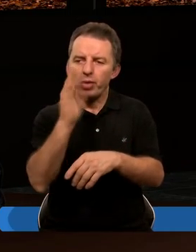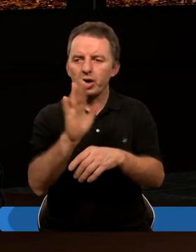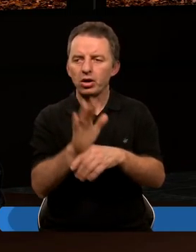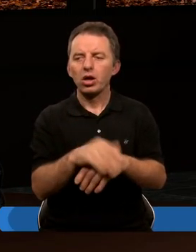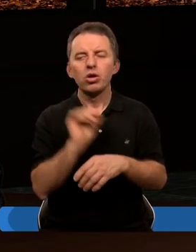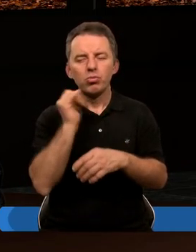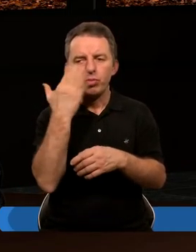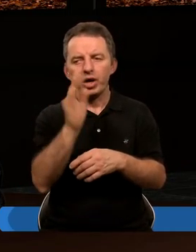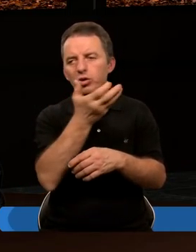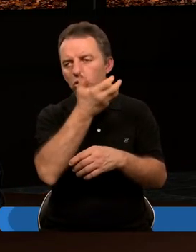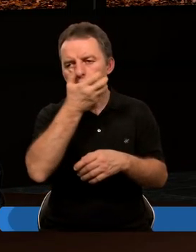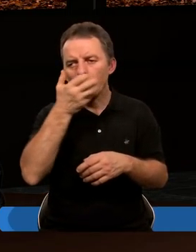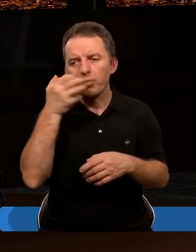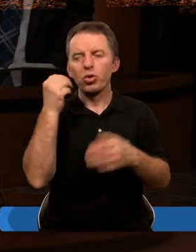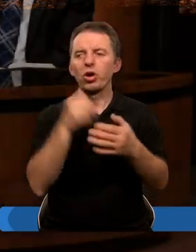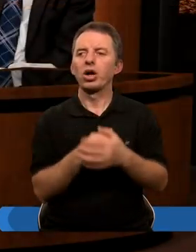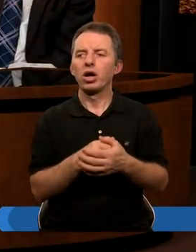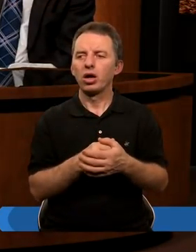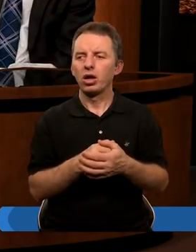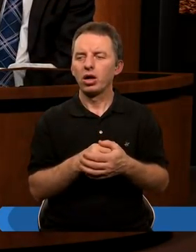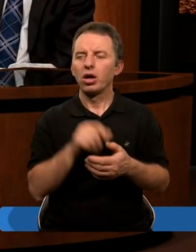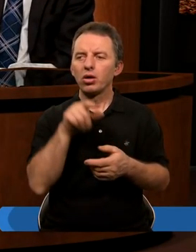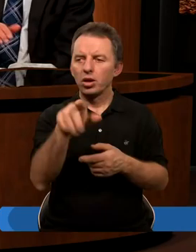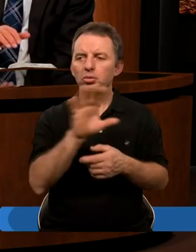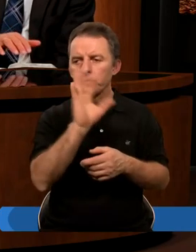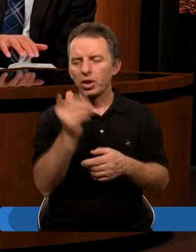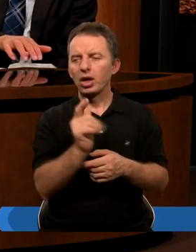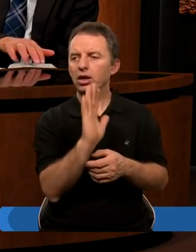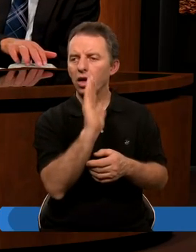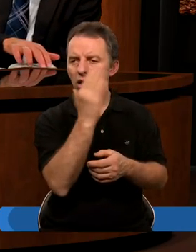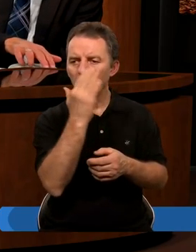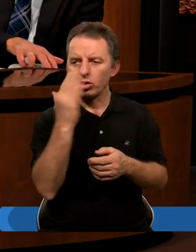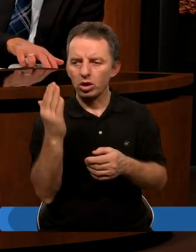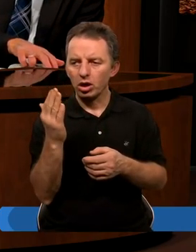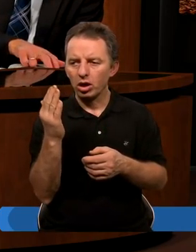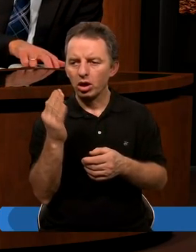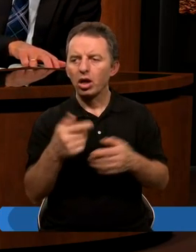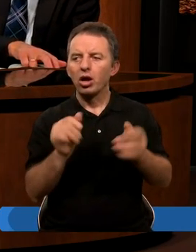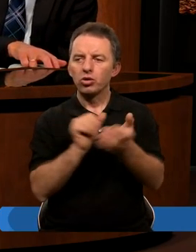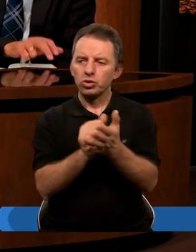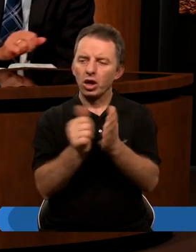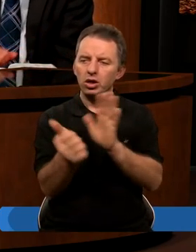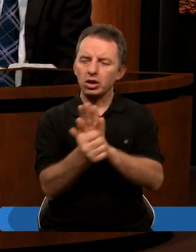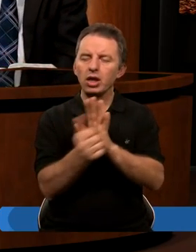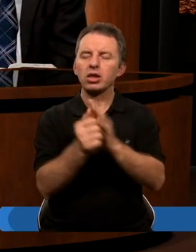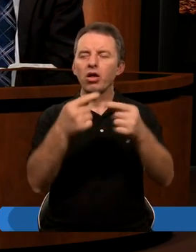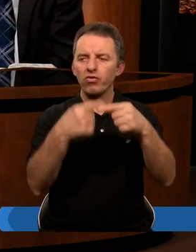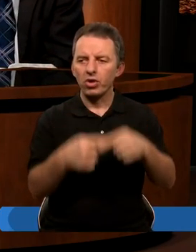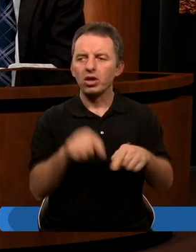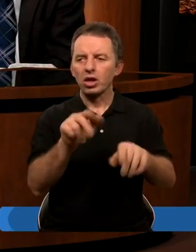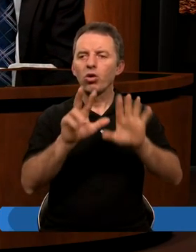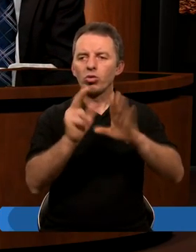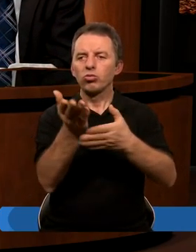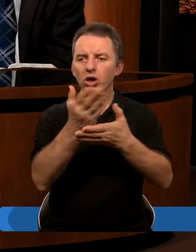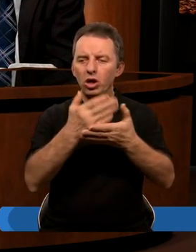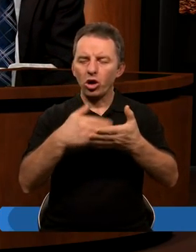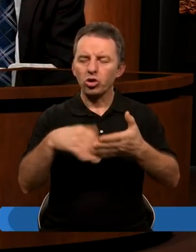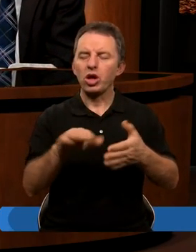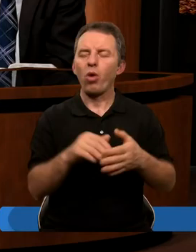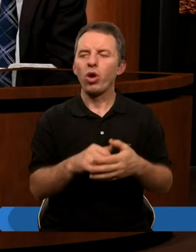ciepły. Przepięknie to jest ilustrowane w szesnastym wierszu tego ósmego